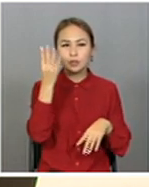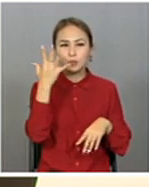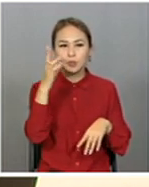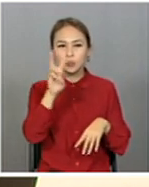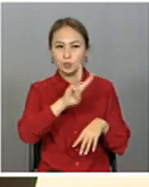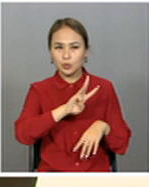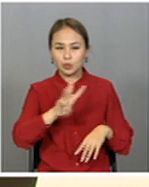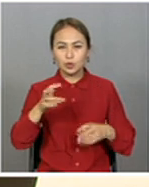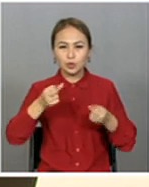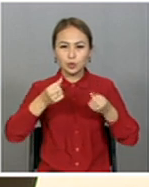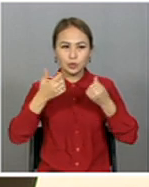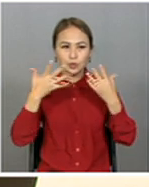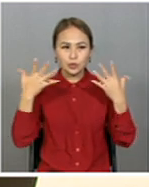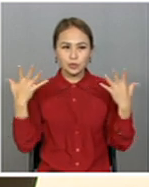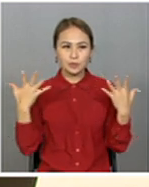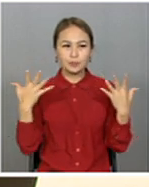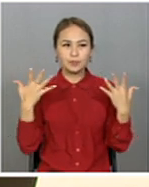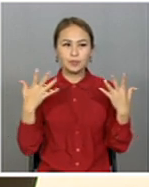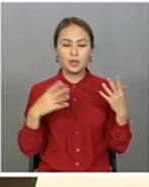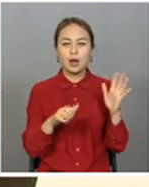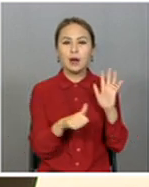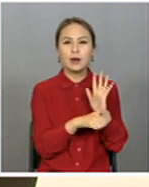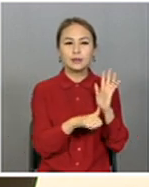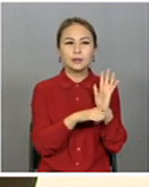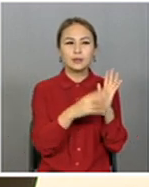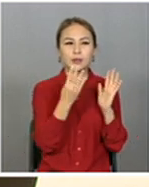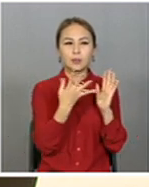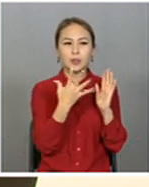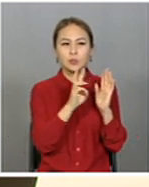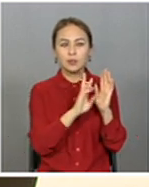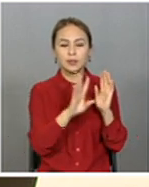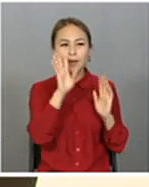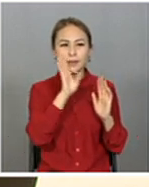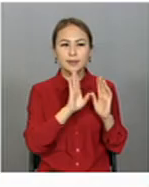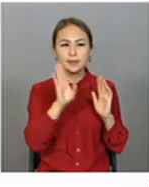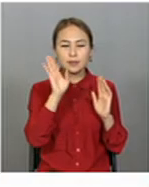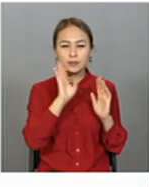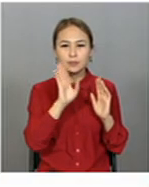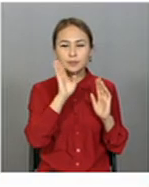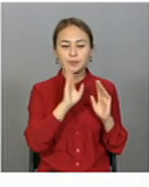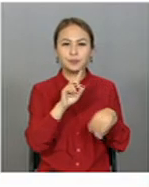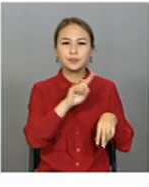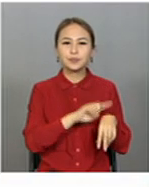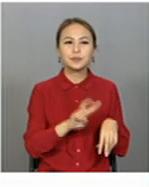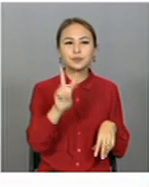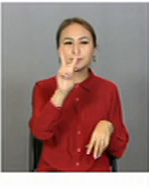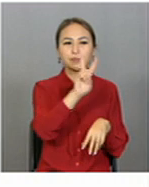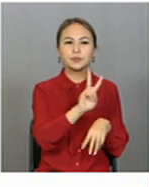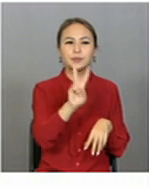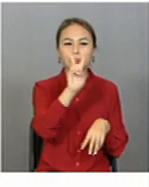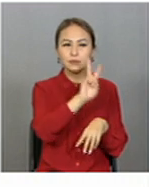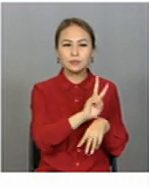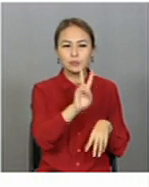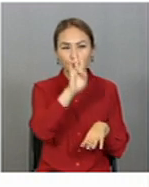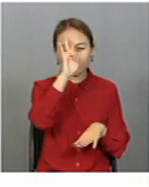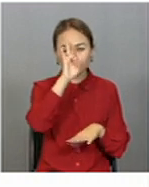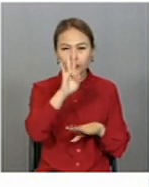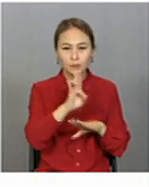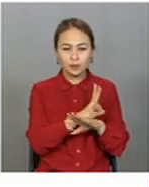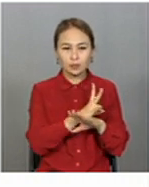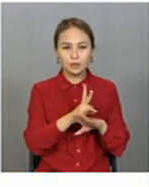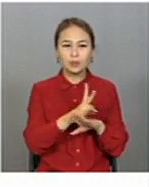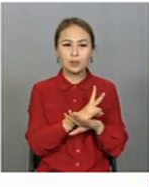минут күндізгі. 6 сағат 45 минут таңертеңгі. 2 сағат 00